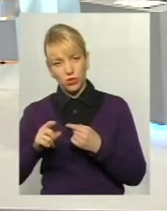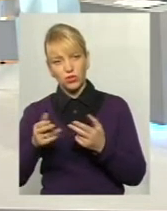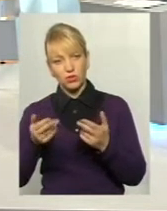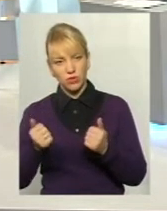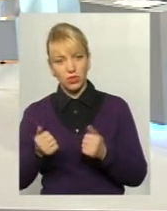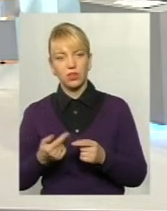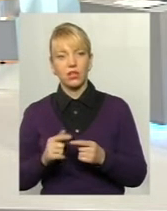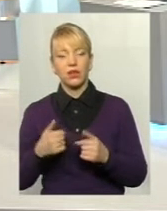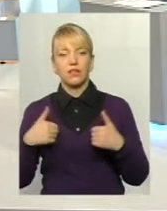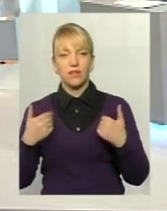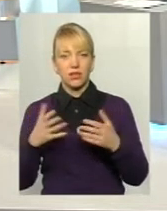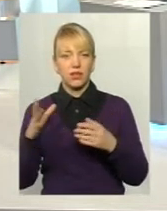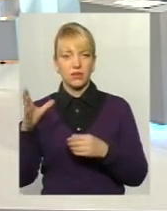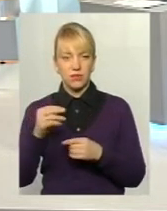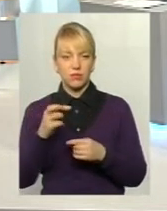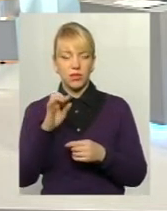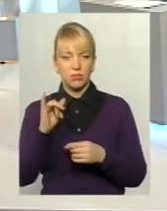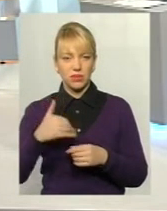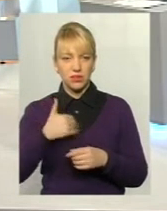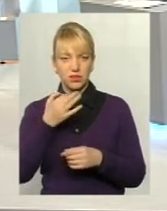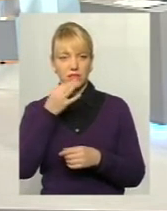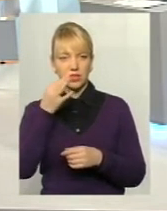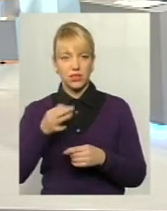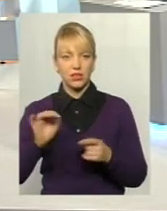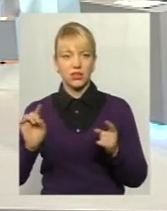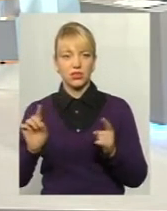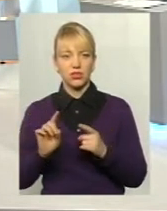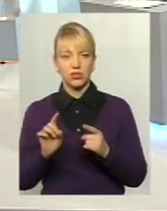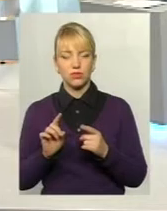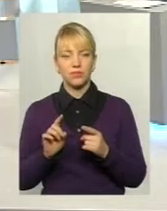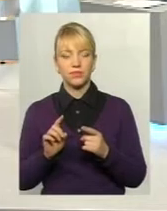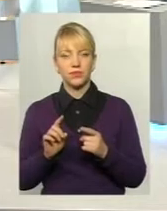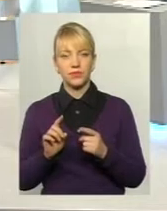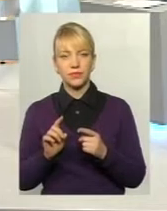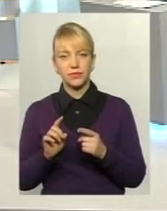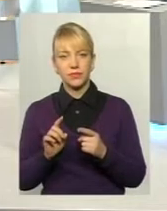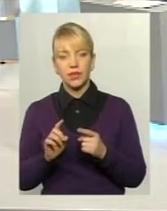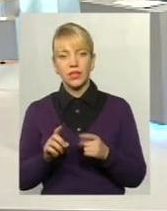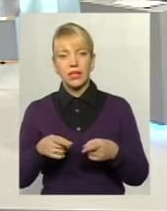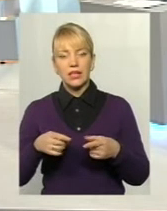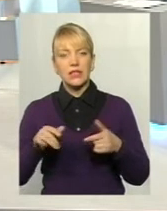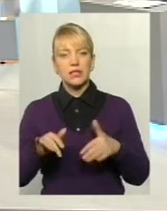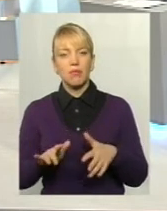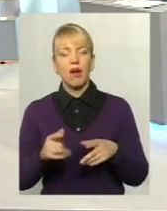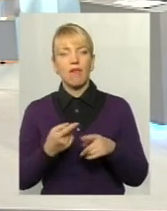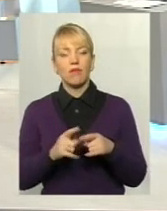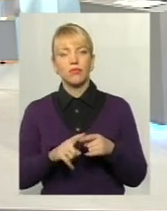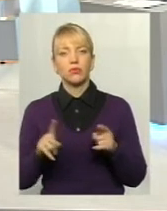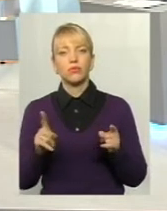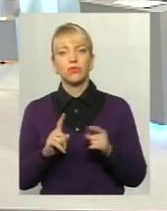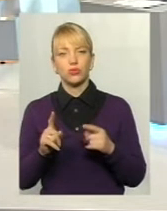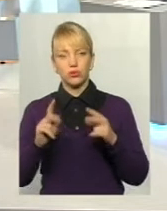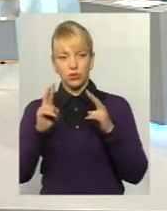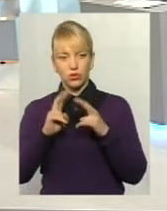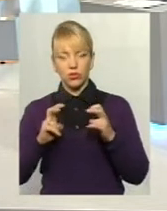вітання всім. Да, я хотіла би додати до слів пані Тетяні. Справа в тому, що